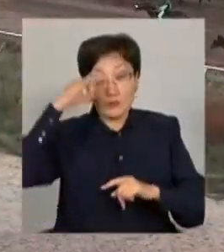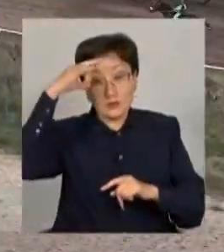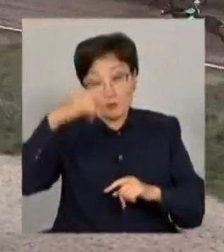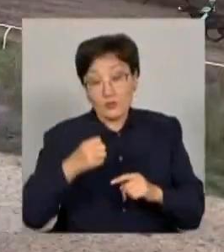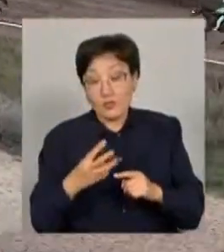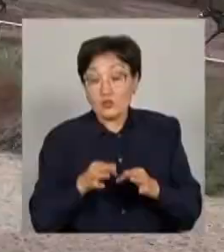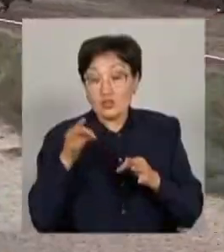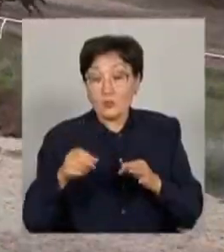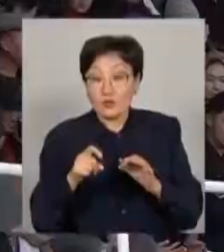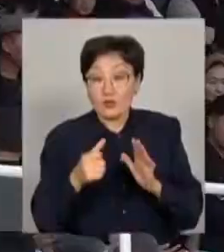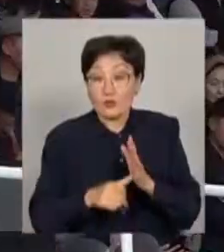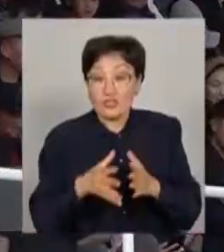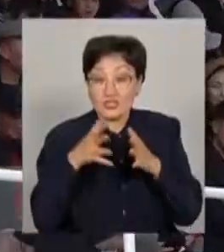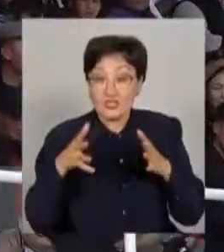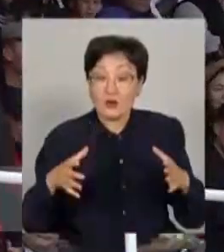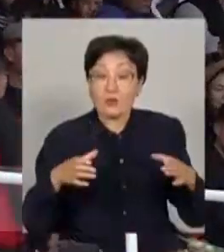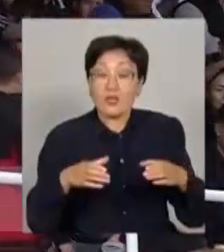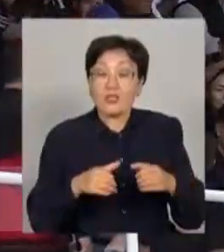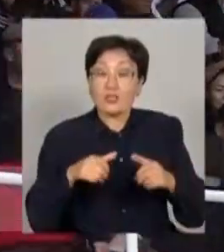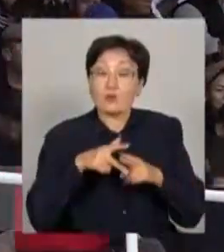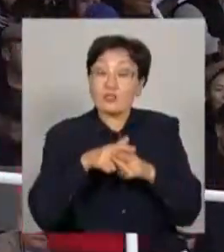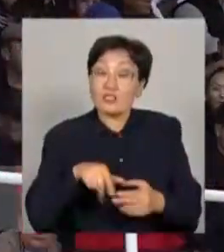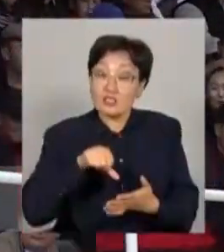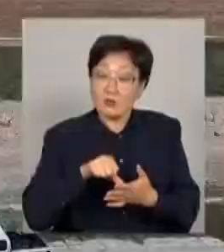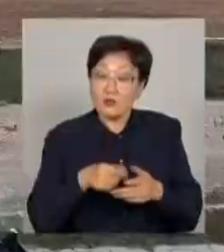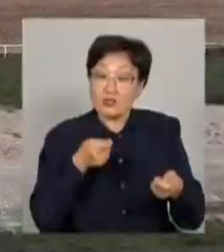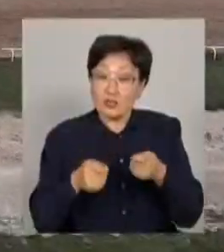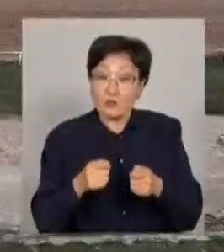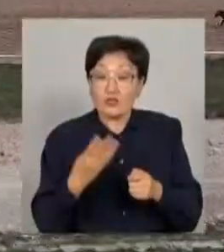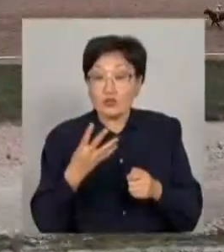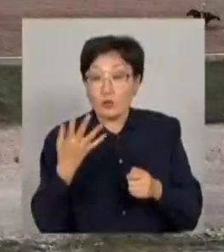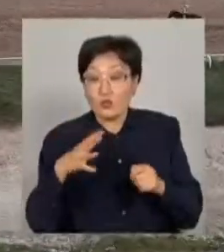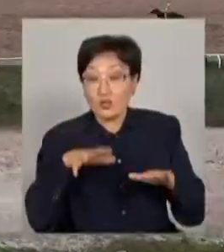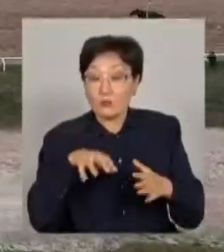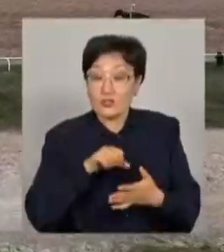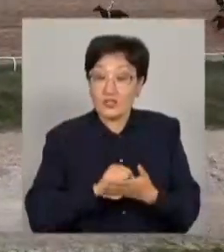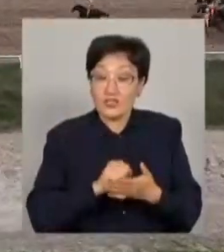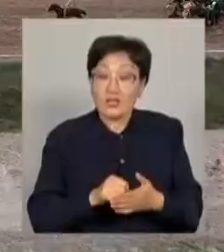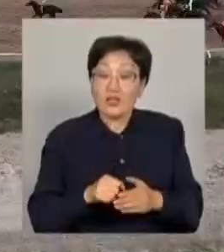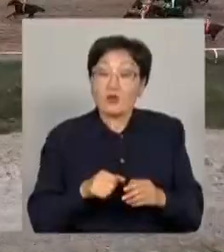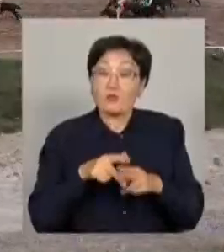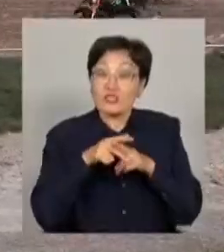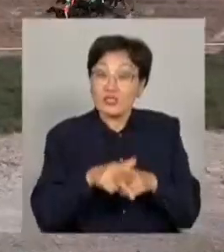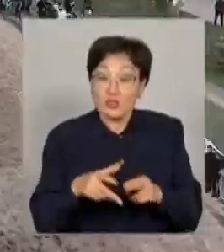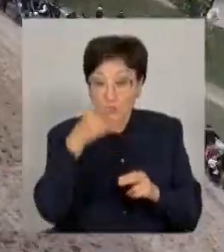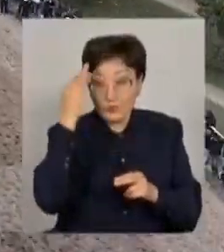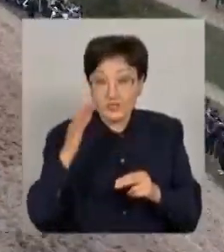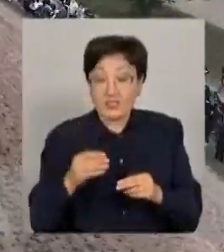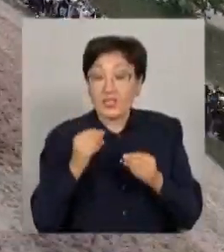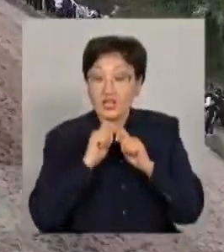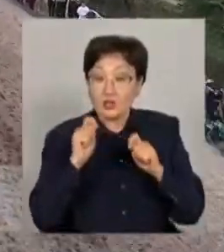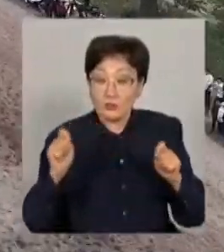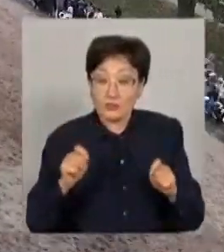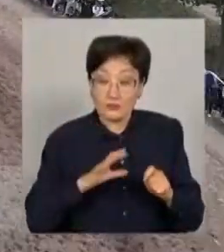бірнеше өңірінен 160-тан астам тұлпар қатысты. Жарыс ұйымдастырушылары 4-ші және 5-ші орын алған шабандоздарды да ұмыт қалдырмай ақшалай